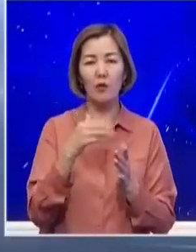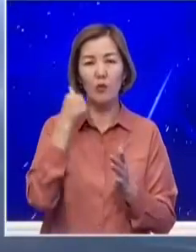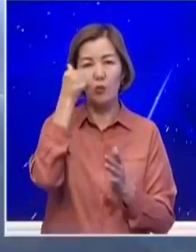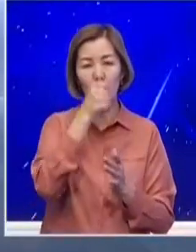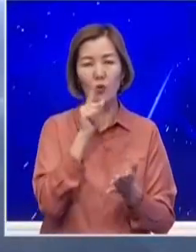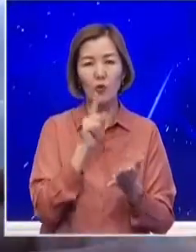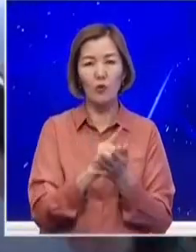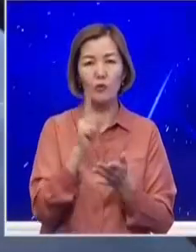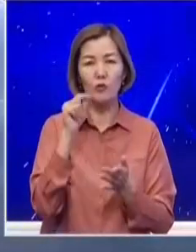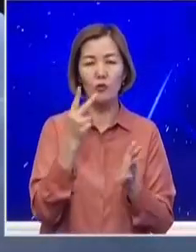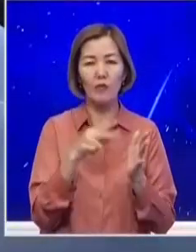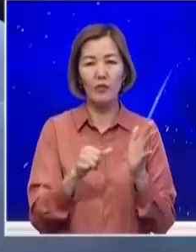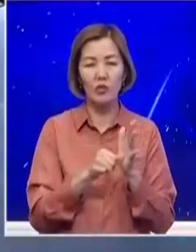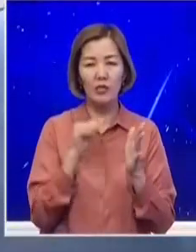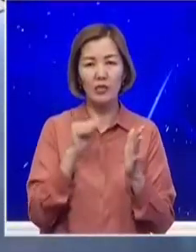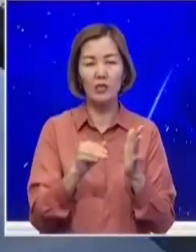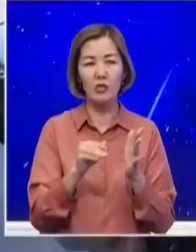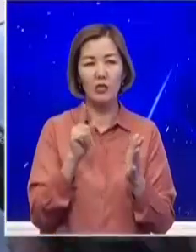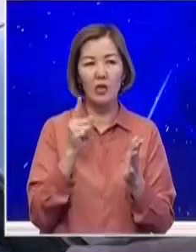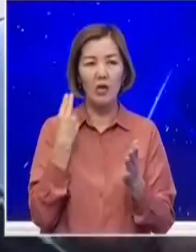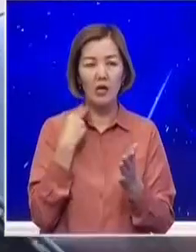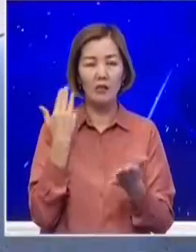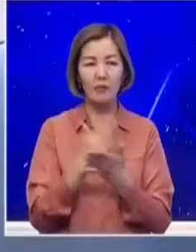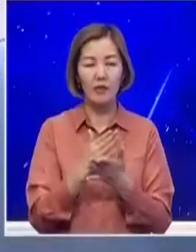висит 126 688 тенге.